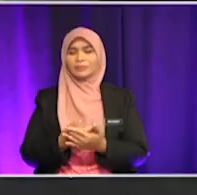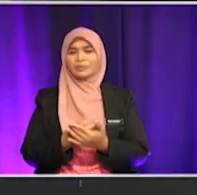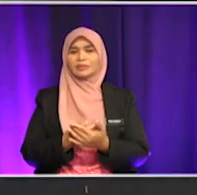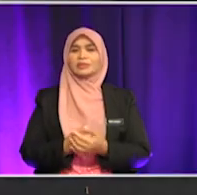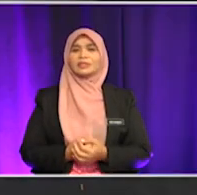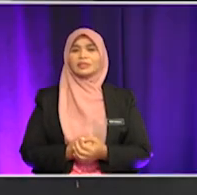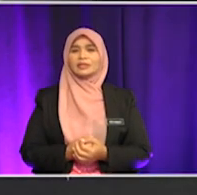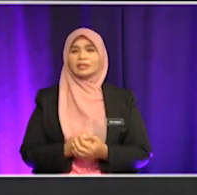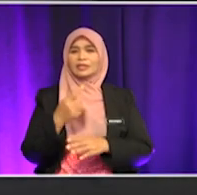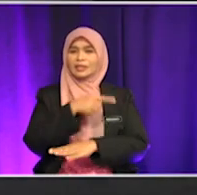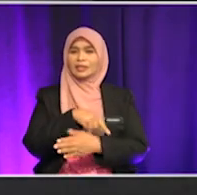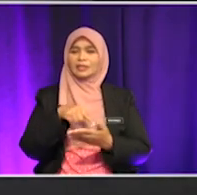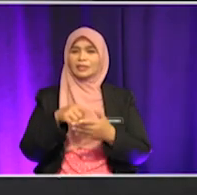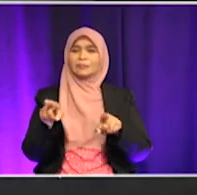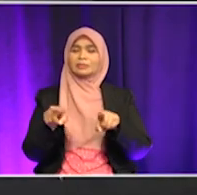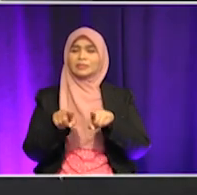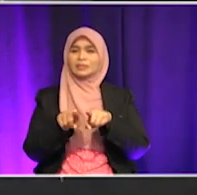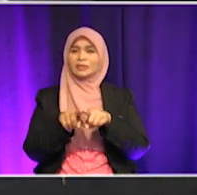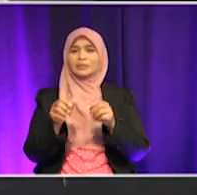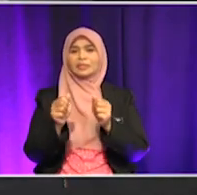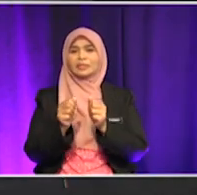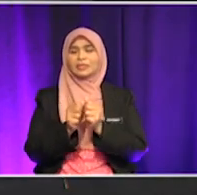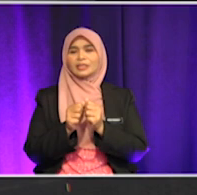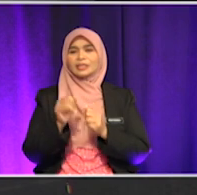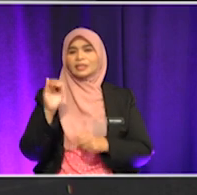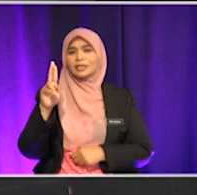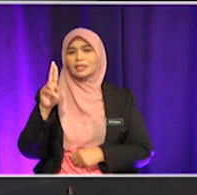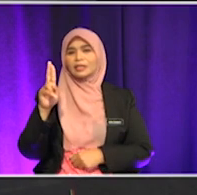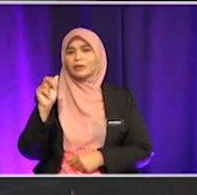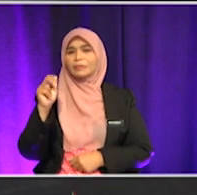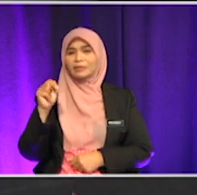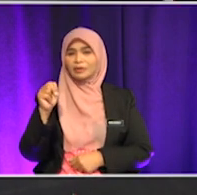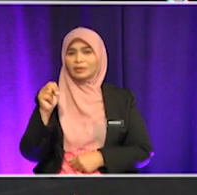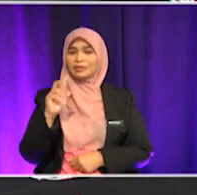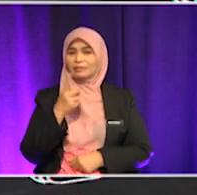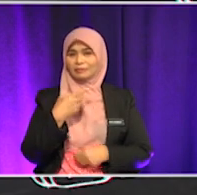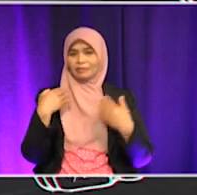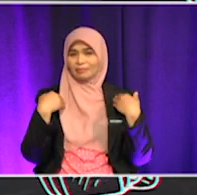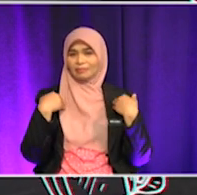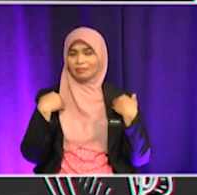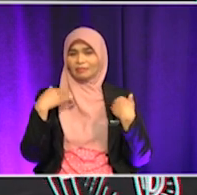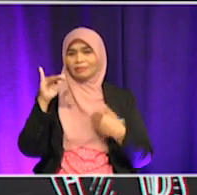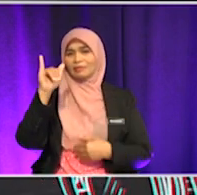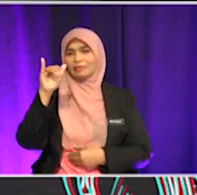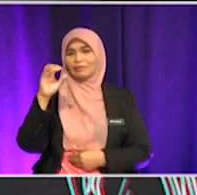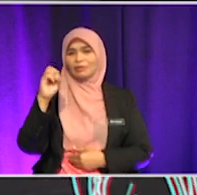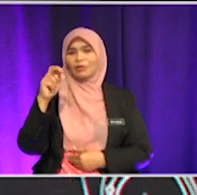Okey, hari ini bersama-sama dengan Irfan untuk belajar matematik kita ada Yong Wei. Hai Yong Wei.